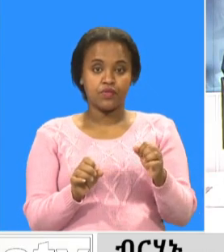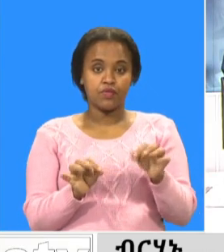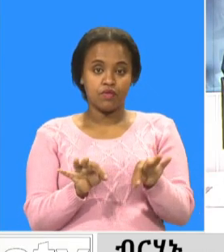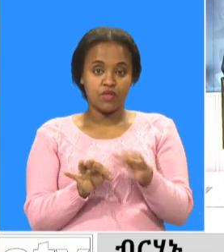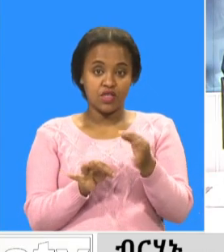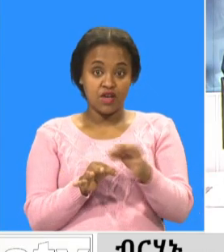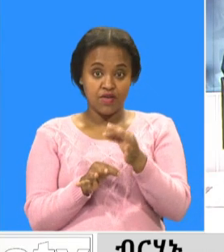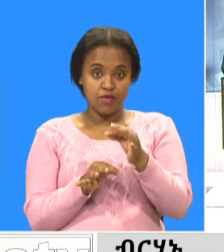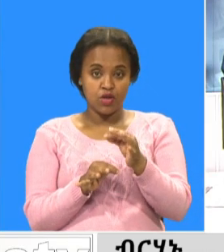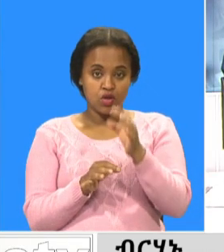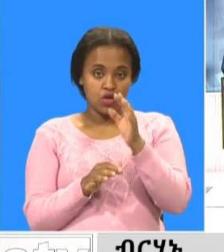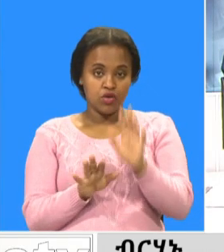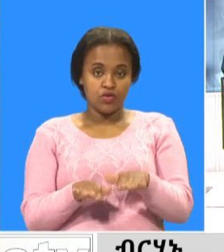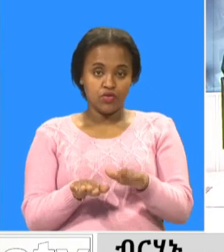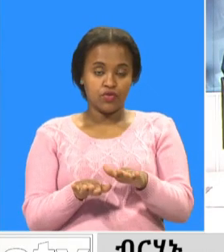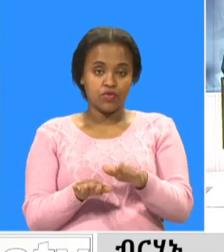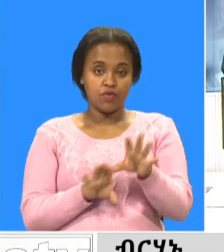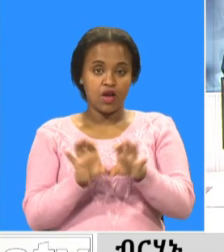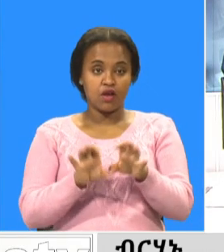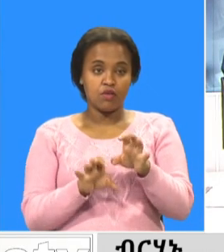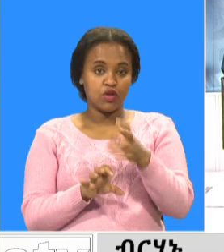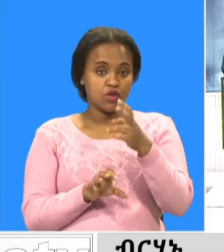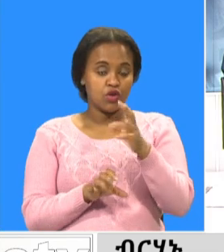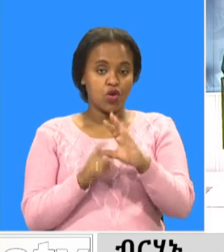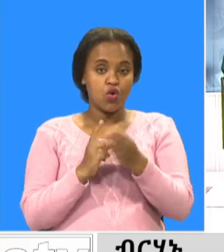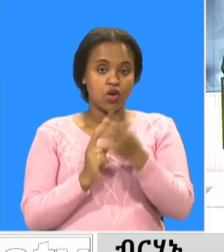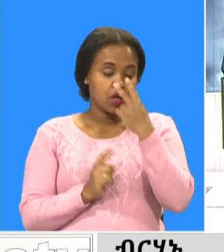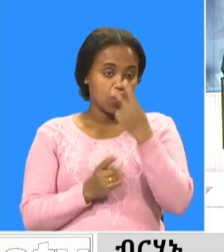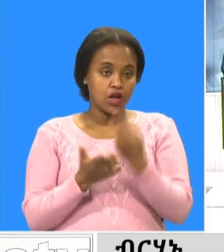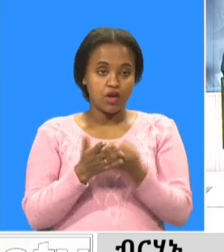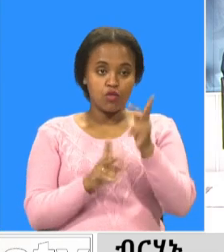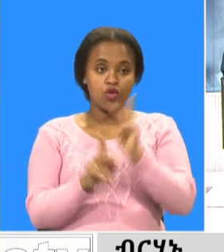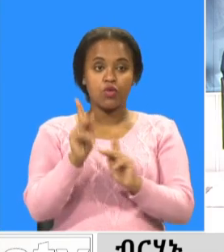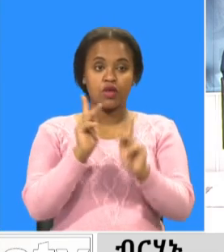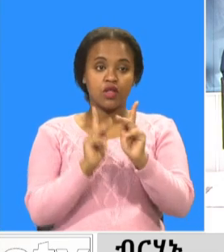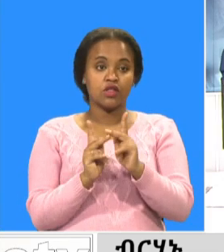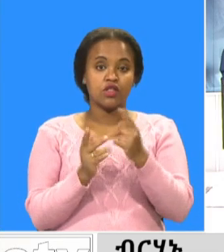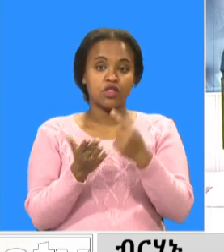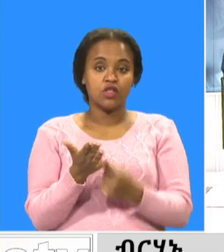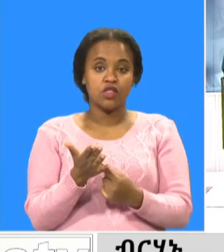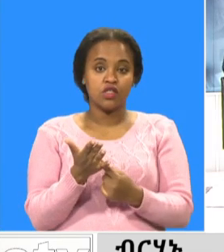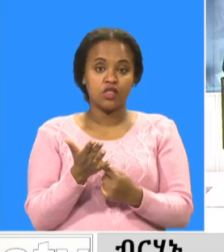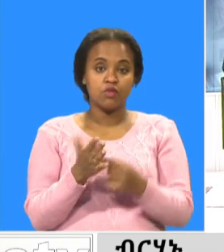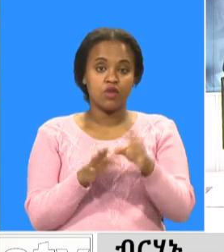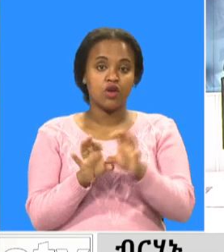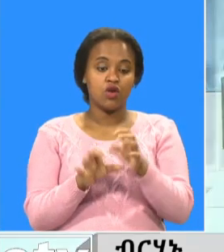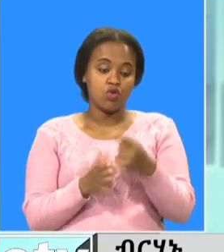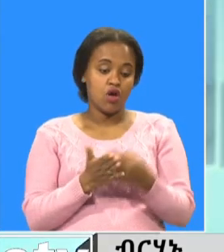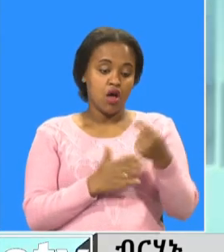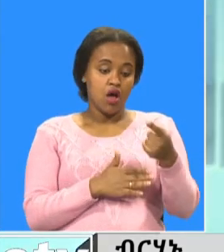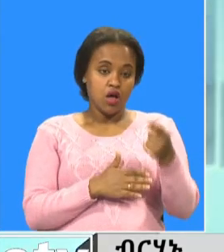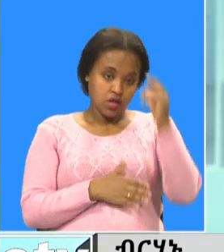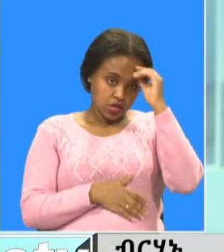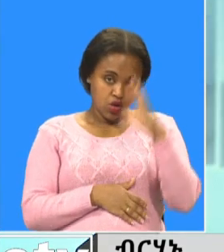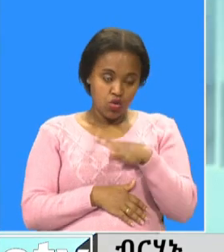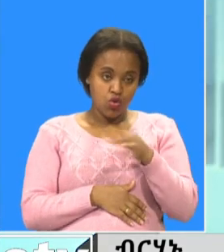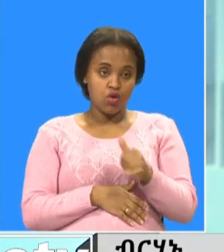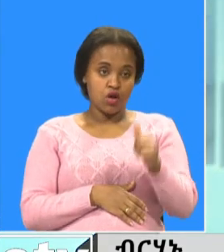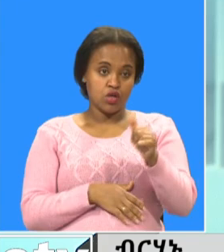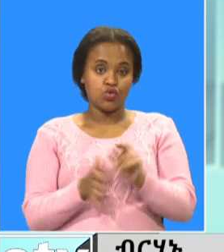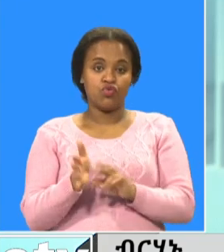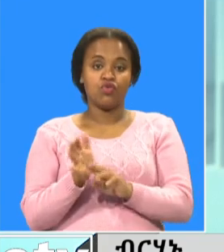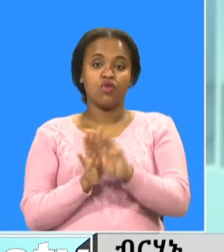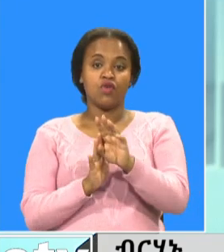የሚሰፋበት ሁኔታ ነው ያለው እና ይሄ ደግሞ ህብረተሰባችን ይሄ እንደዚህ የሚደረገው ያ ሰው ራሱ